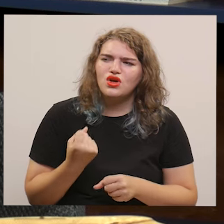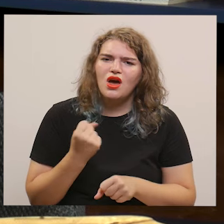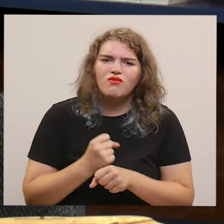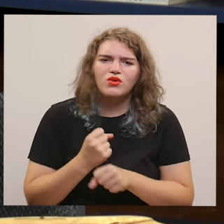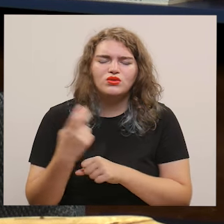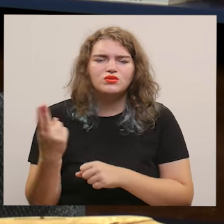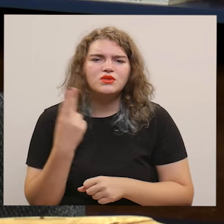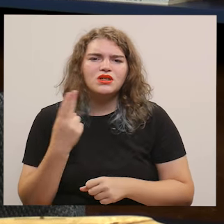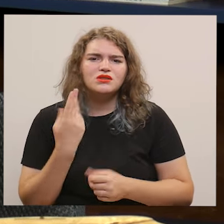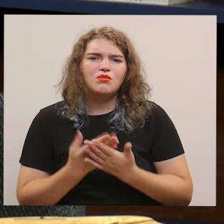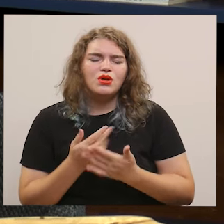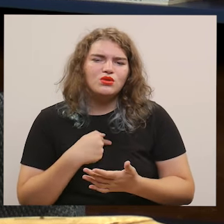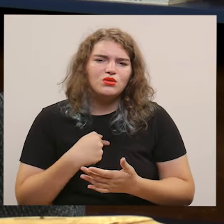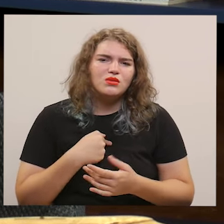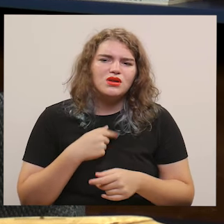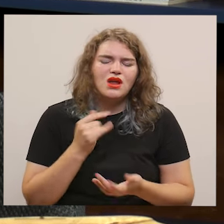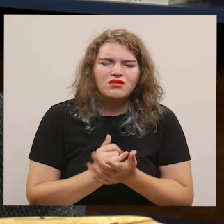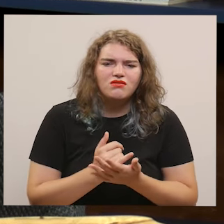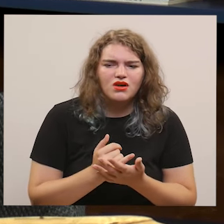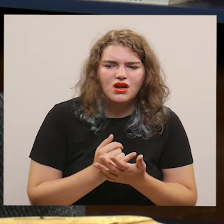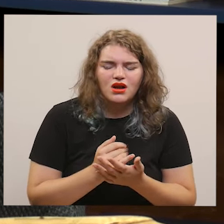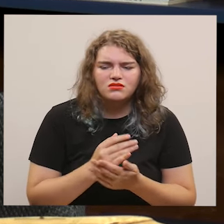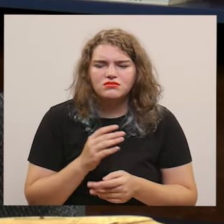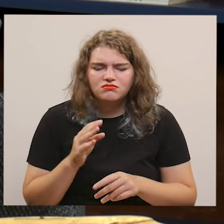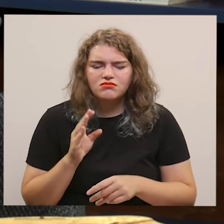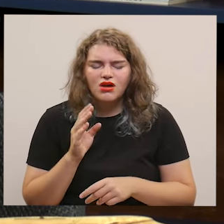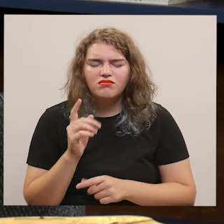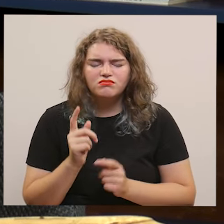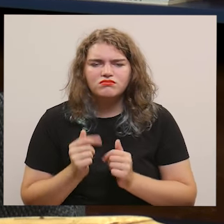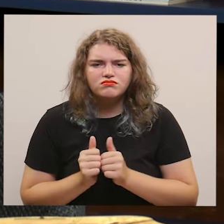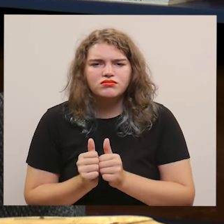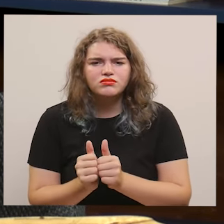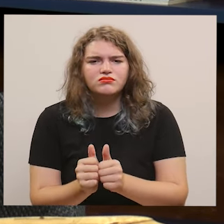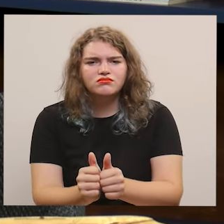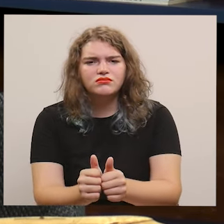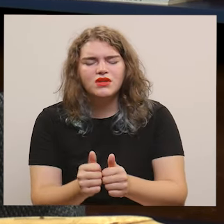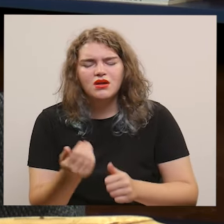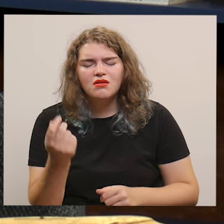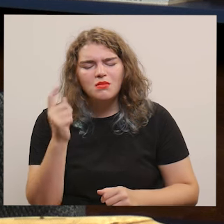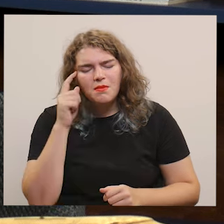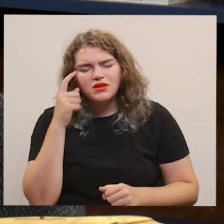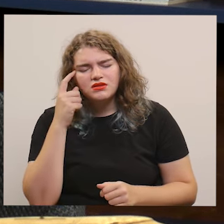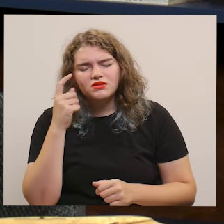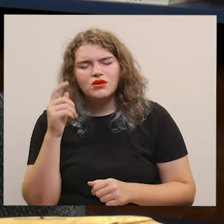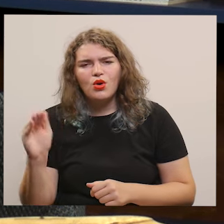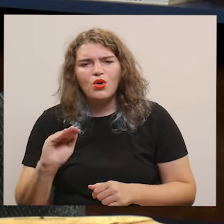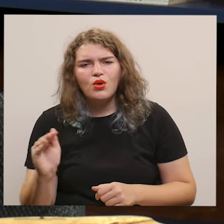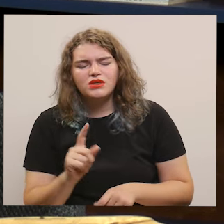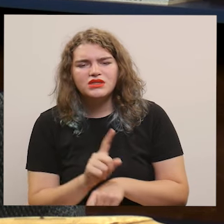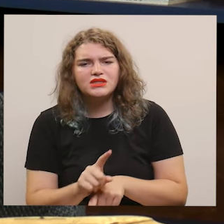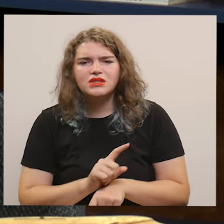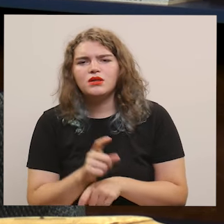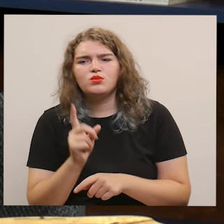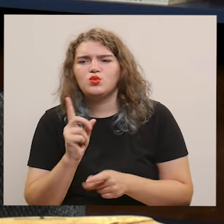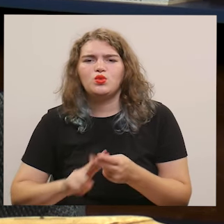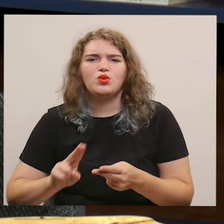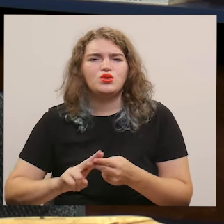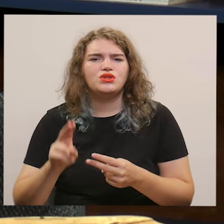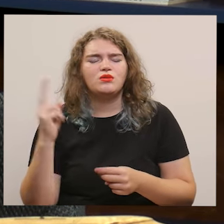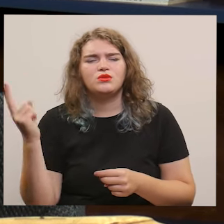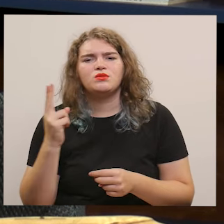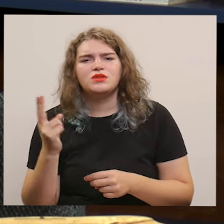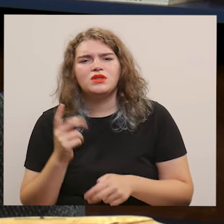făcut Dumnezeu pentru mine, pas cu pas. M-am dus în spate în copilărie, în vremea în care nu-L cunoșteam pe Dumnezeu,